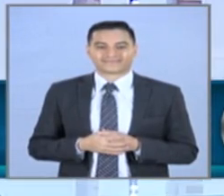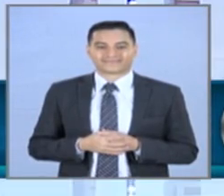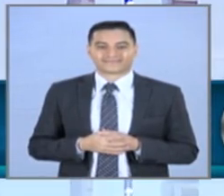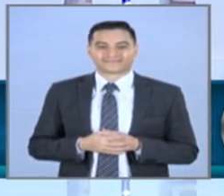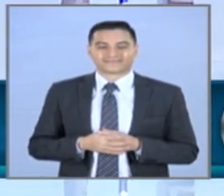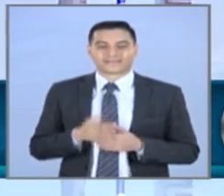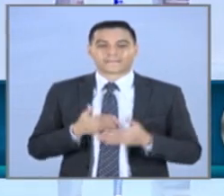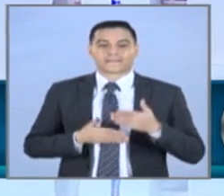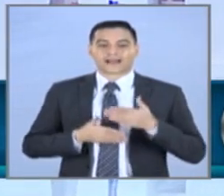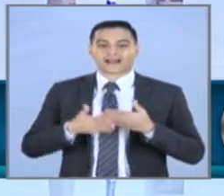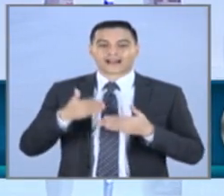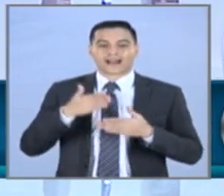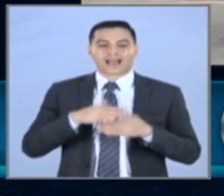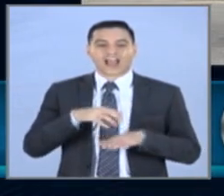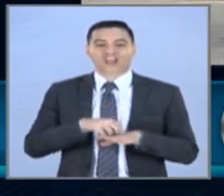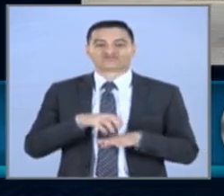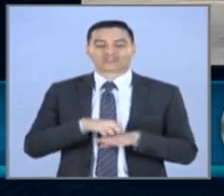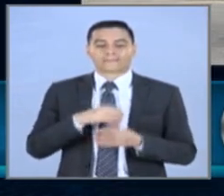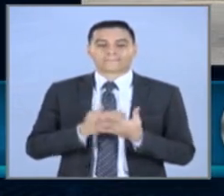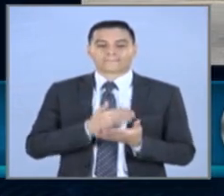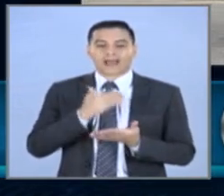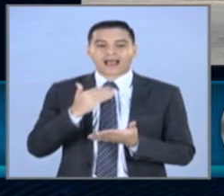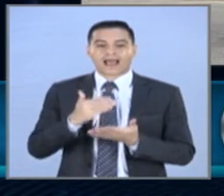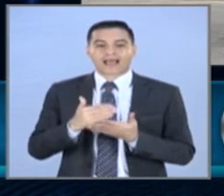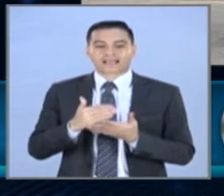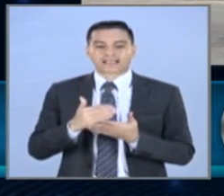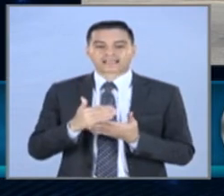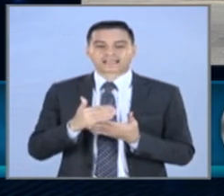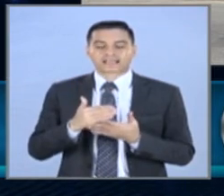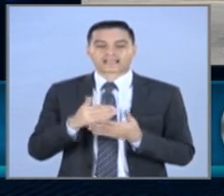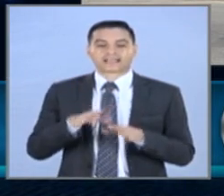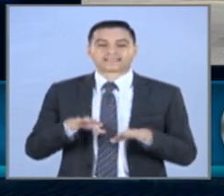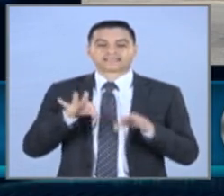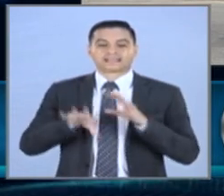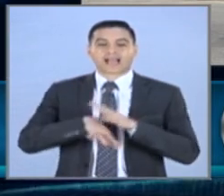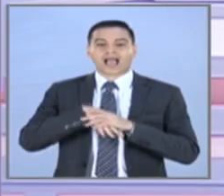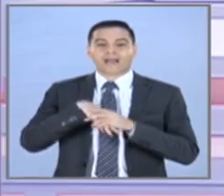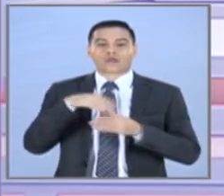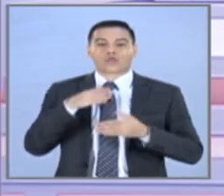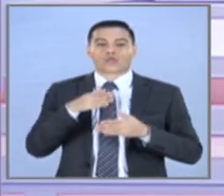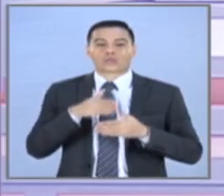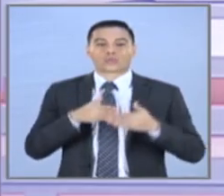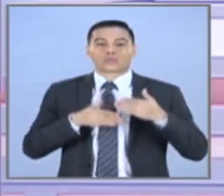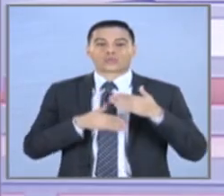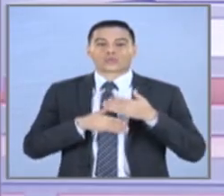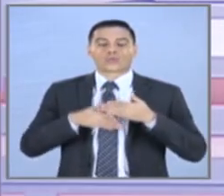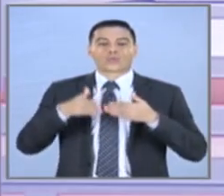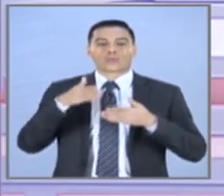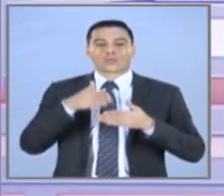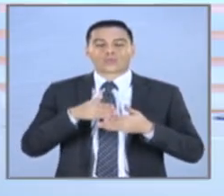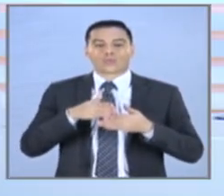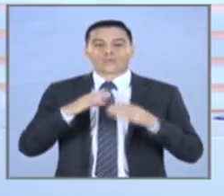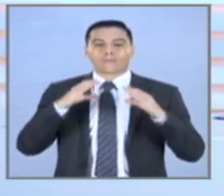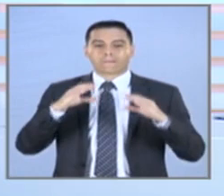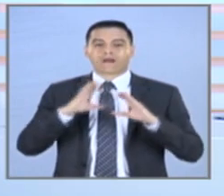بناه الأول من الخشب وبعد كده جددوه من الطوب. سعته